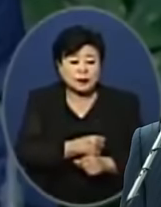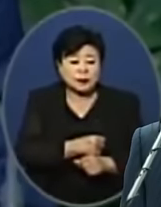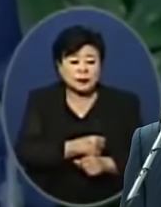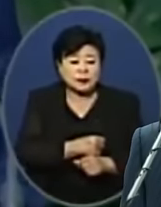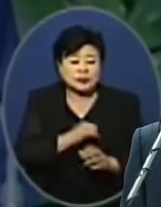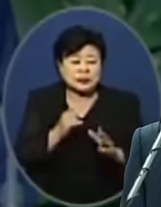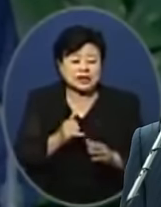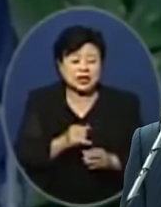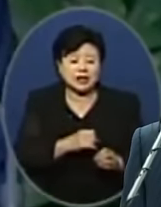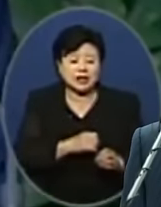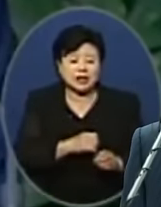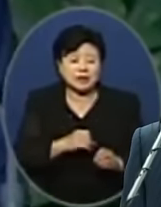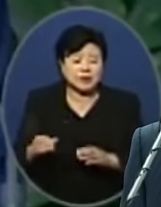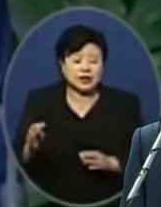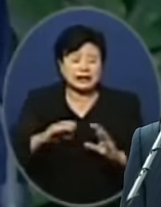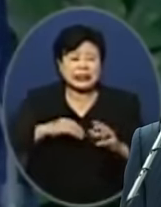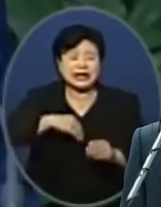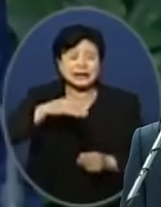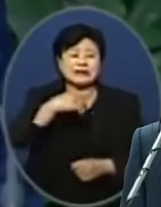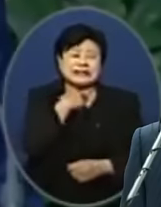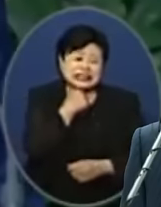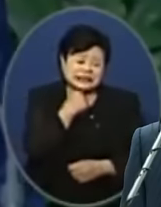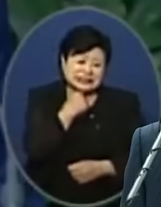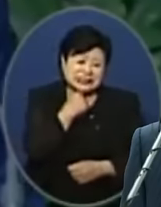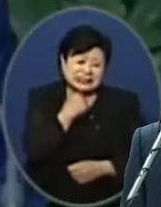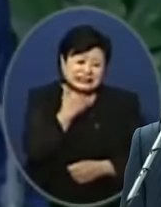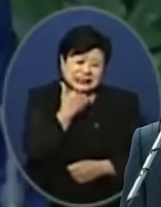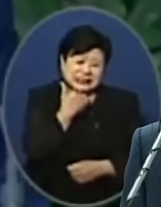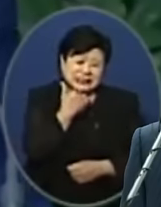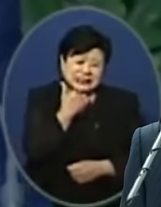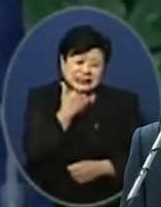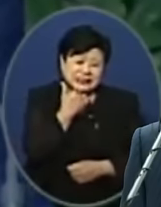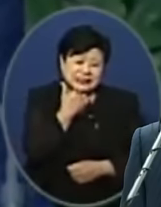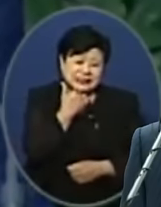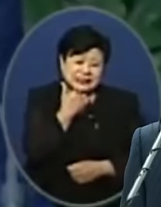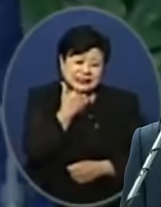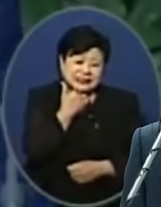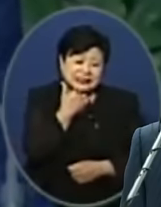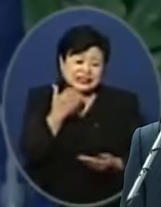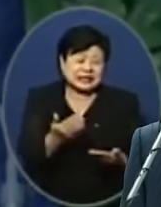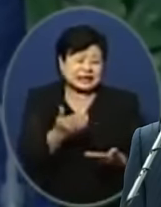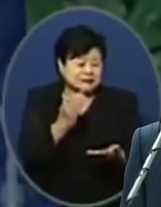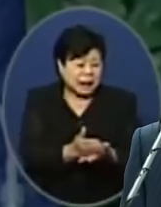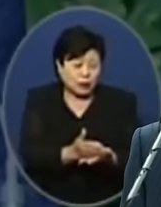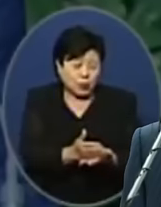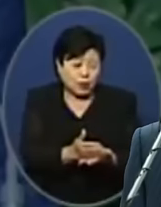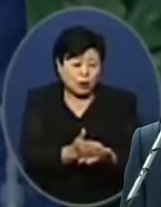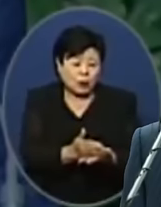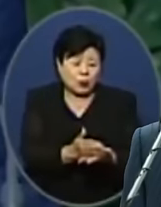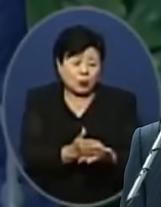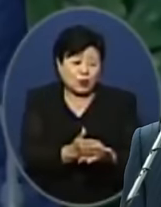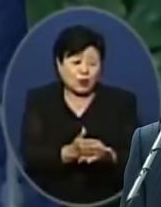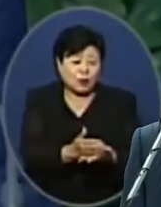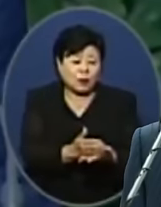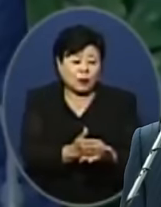이 세상 다 버리고 천당 가기만 기다리자, 될 수 있으면 일도 하지 말고